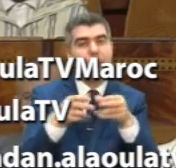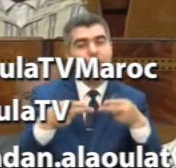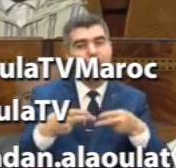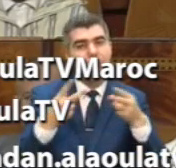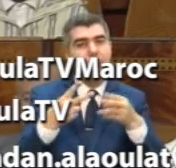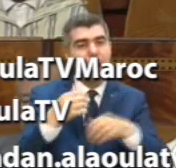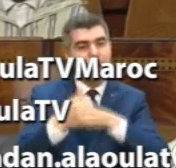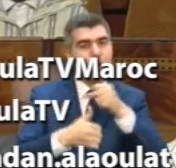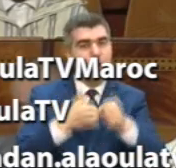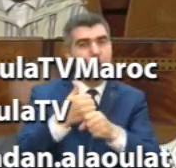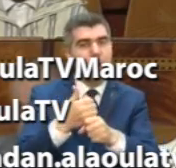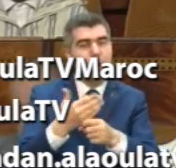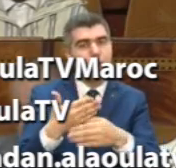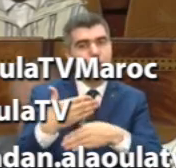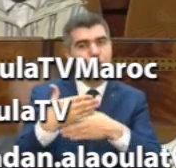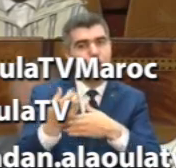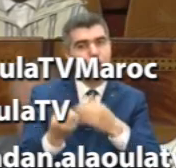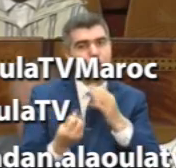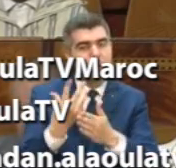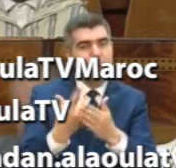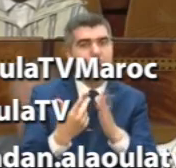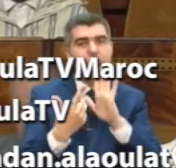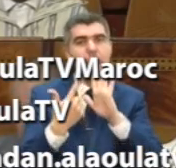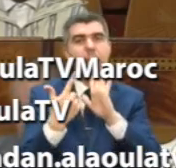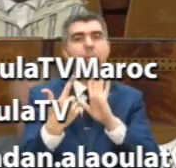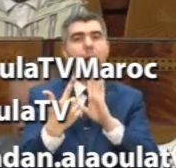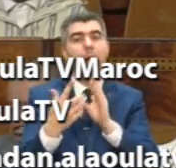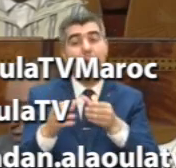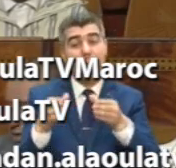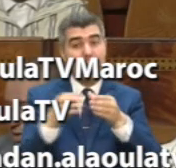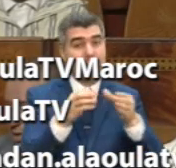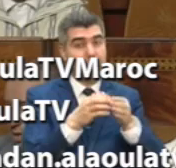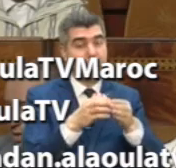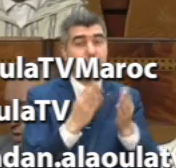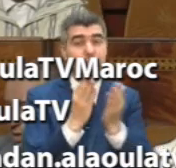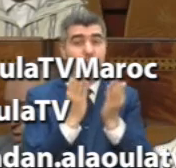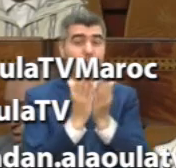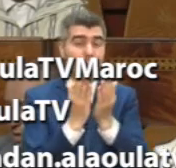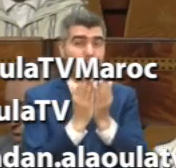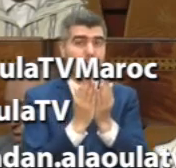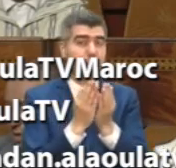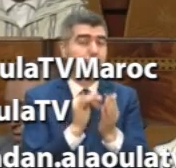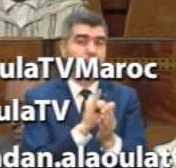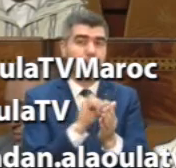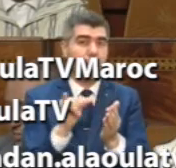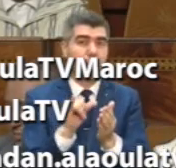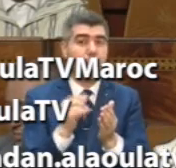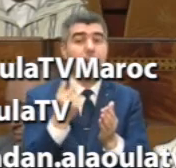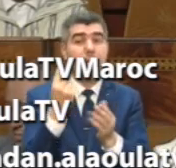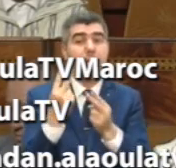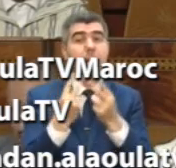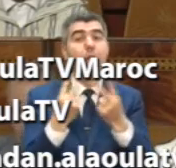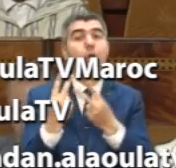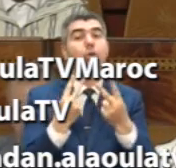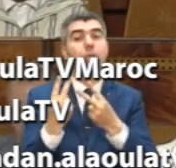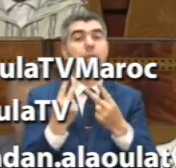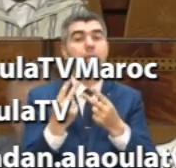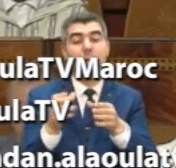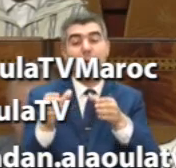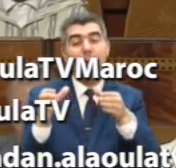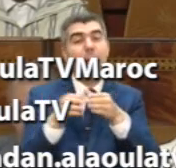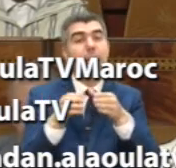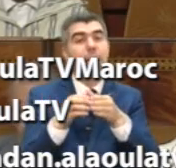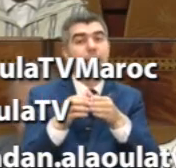السنة المقبلة واللي بها 7 قاعات فقط لا تكفي، وكان مبرمجا بها 22 قاعة. نطالبكم